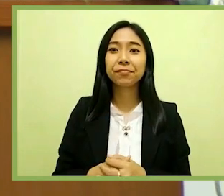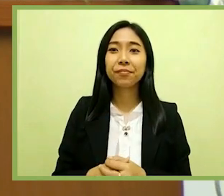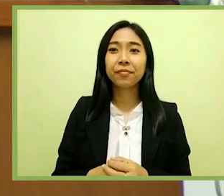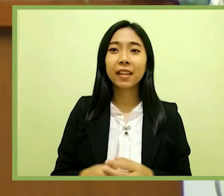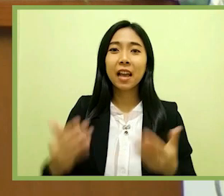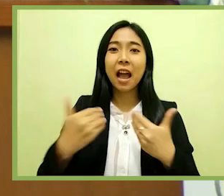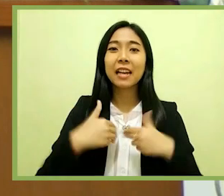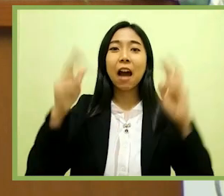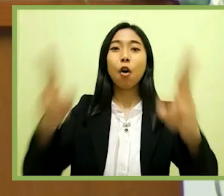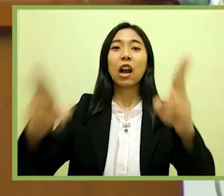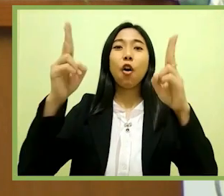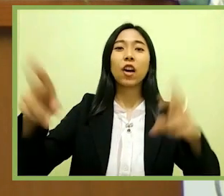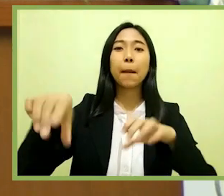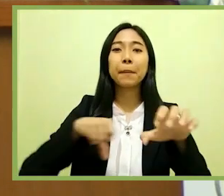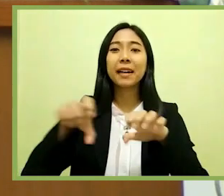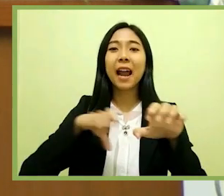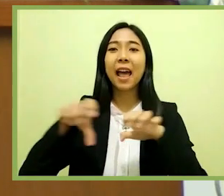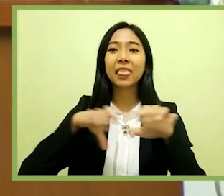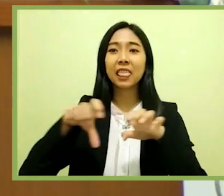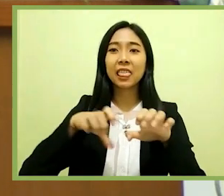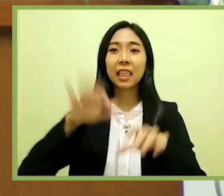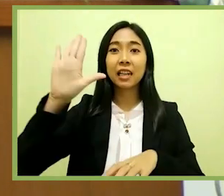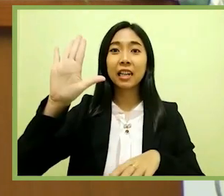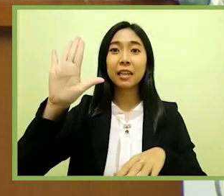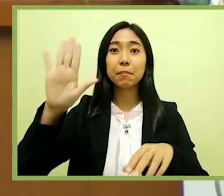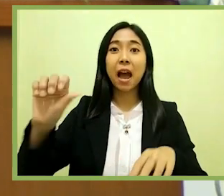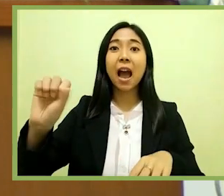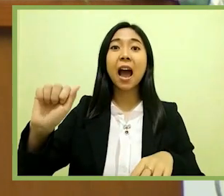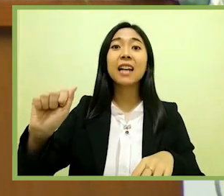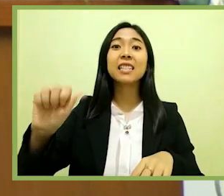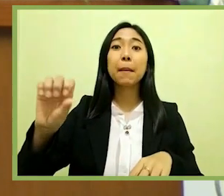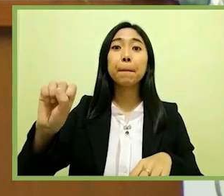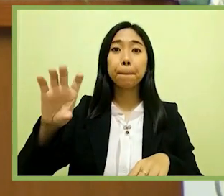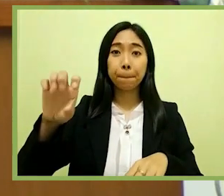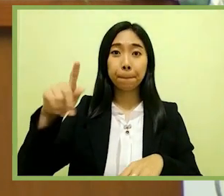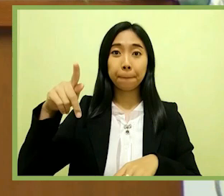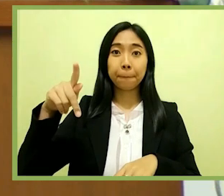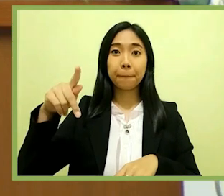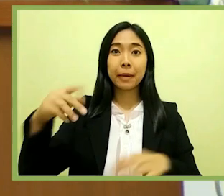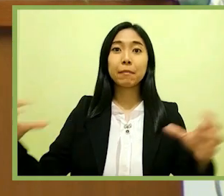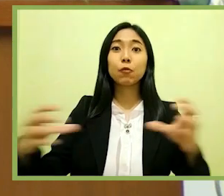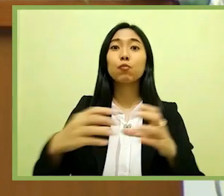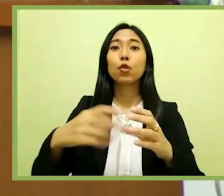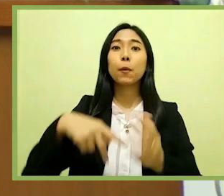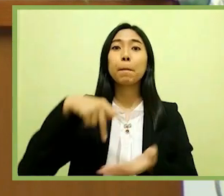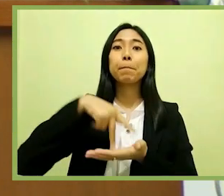penggerak ya. Dalam hal ini 5 orang Asep yang di awal bertemu, lalu